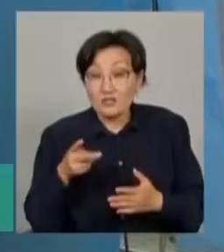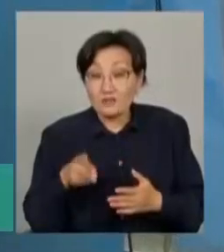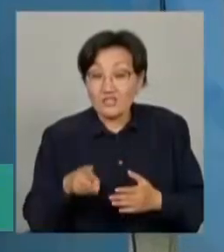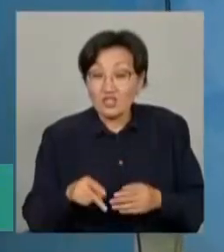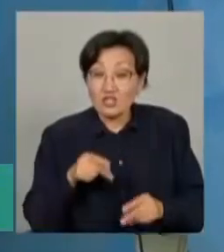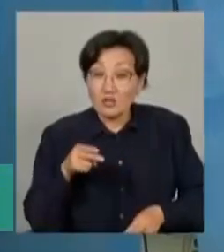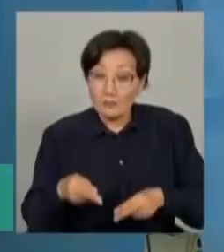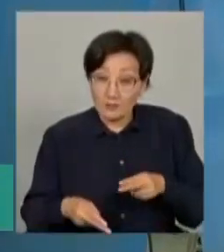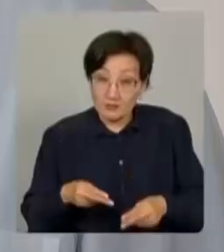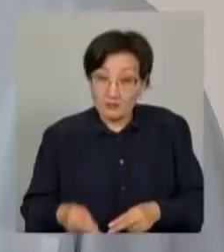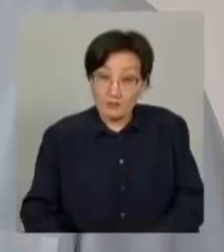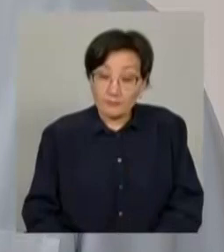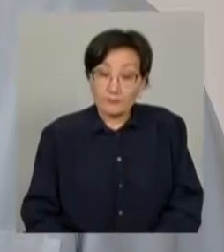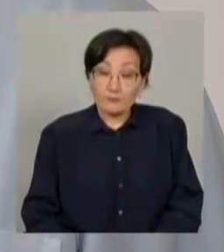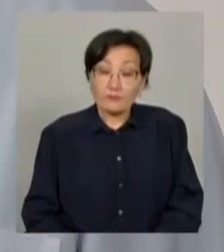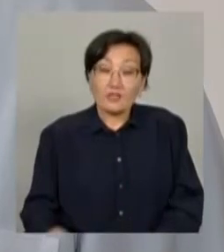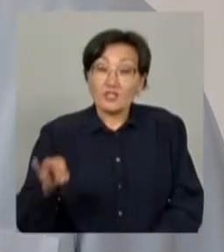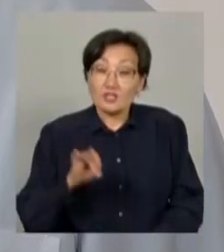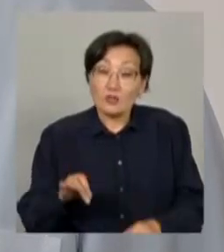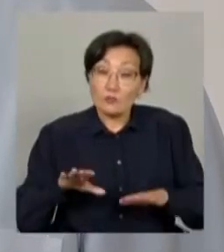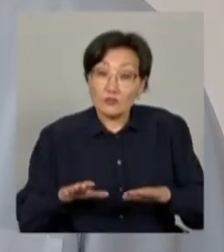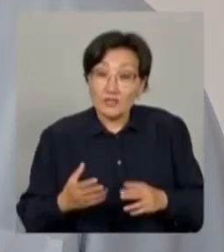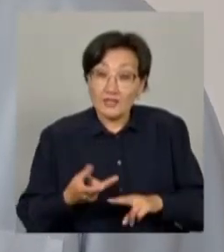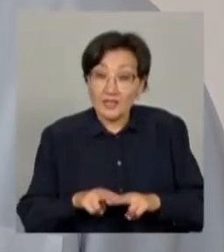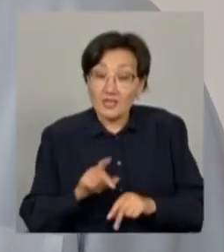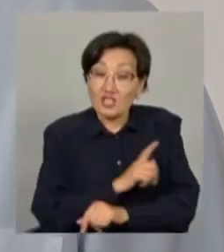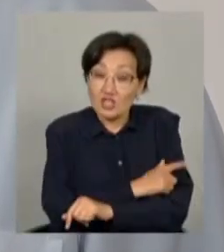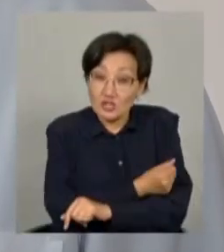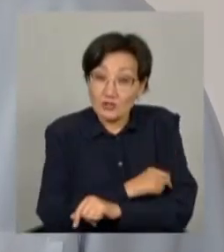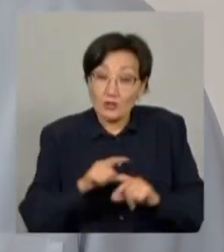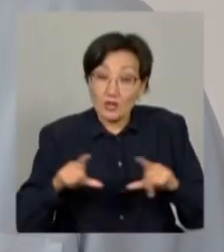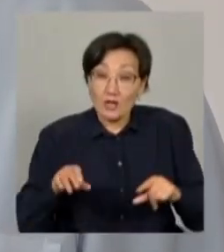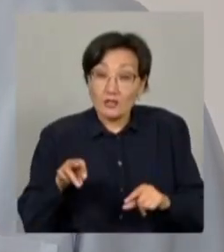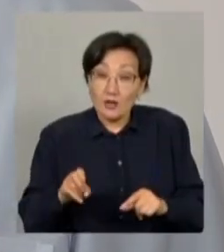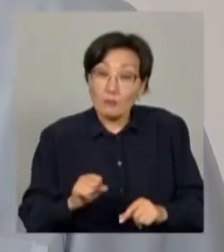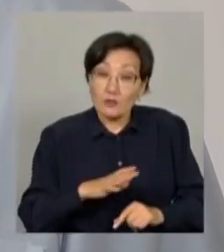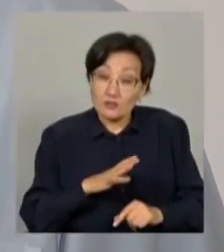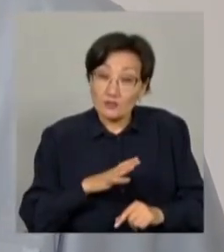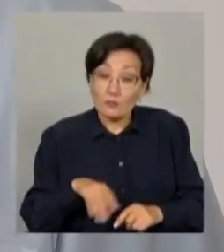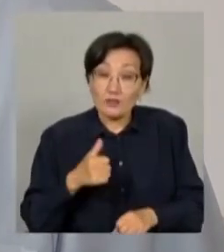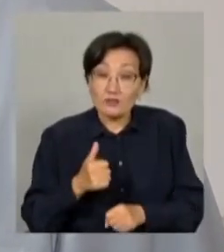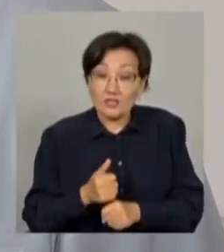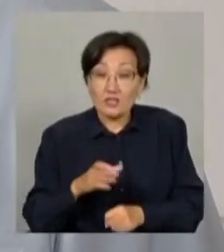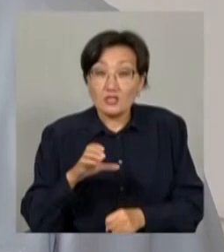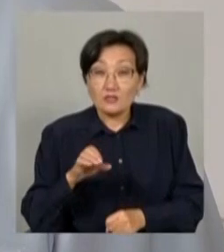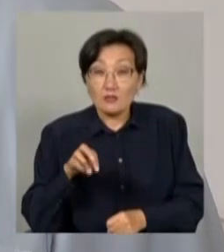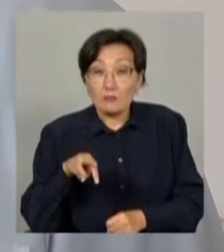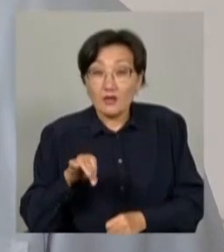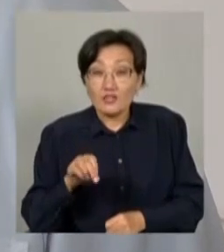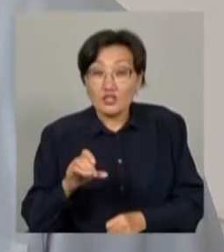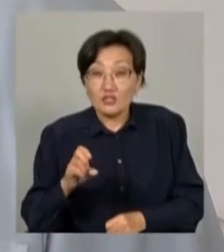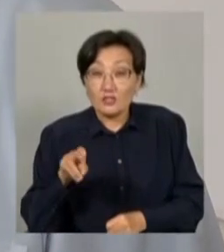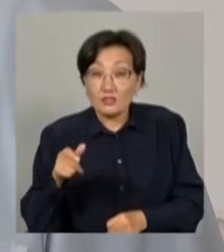2000 операций. Исторически сложилось, что эта клиника, она была в основном соматического профиля. То